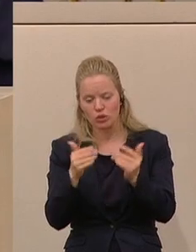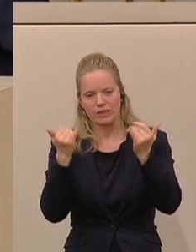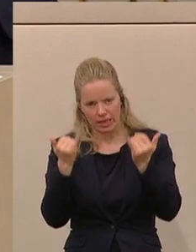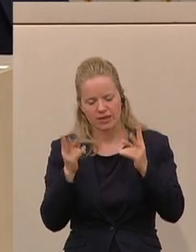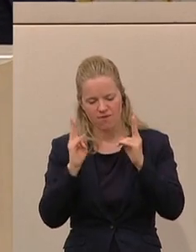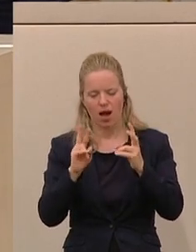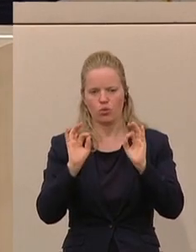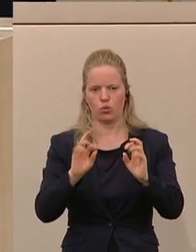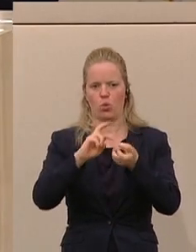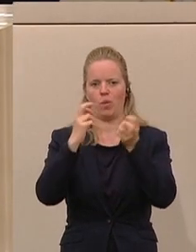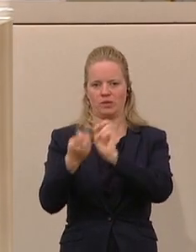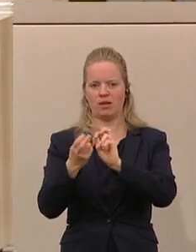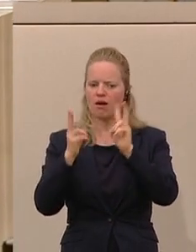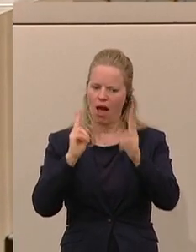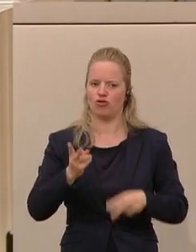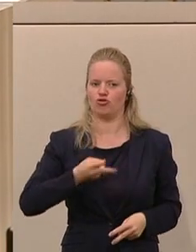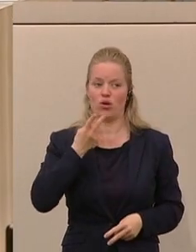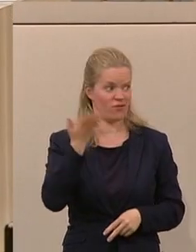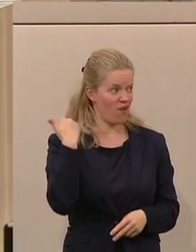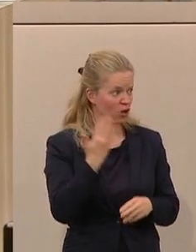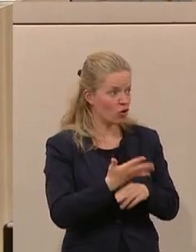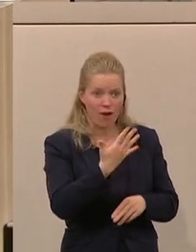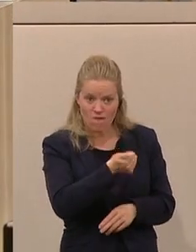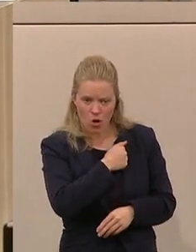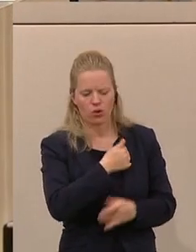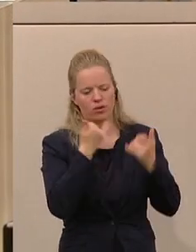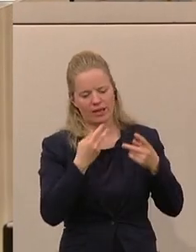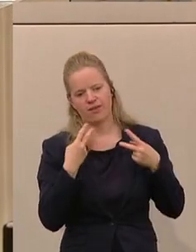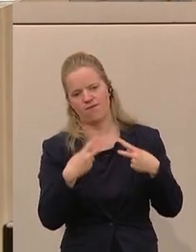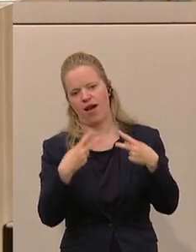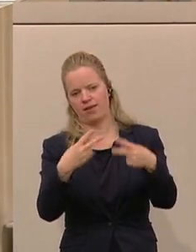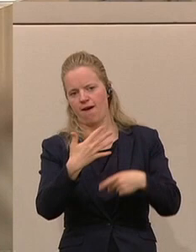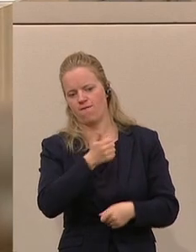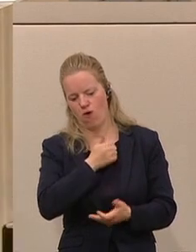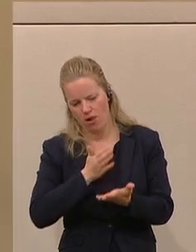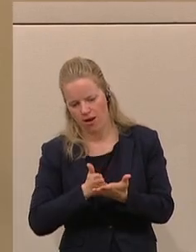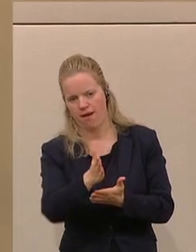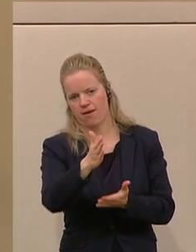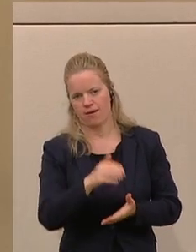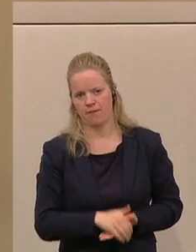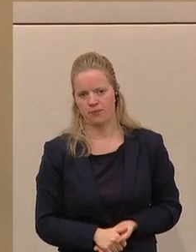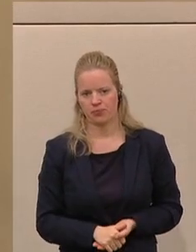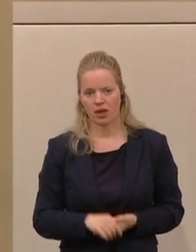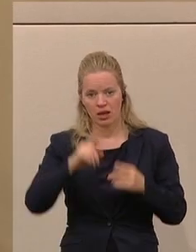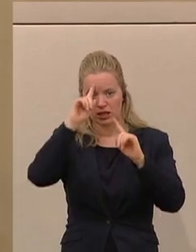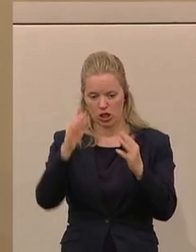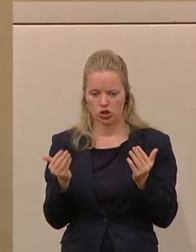sein kann und die auch jetzt erfolgreich weitergeführt werden. Für den Tierschutz sind